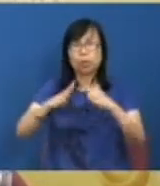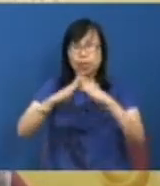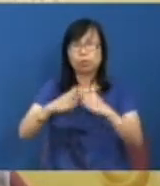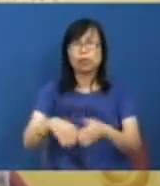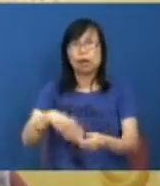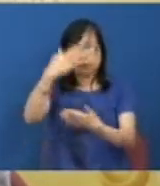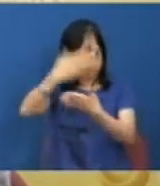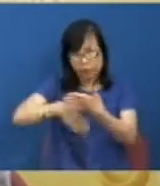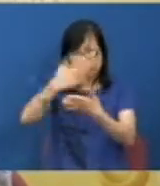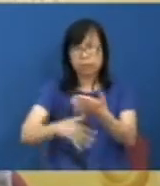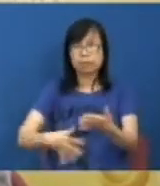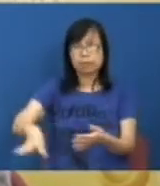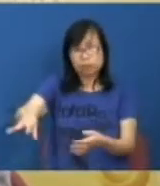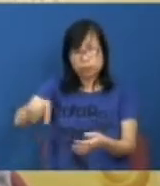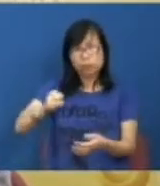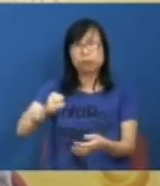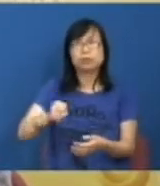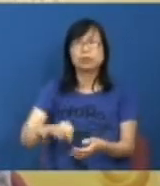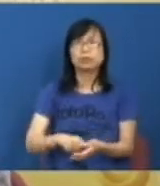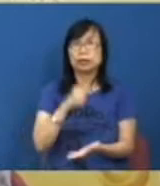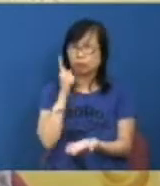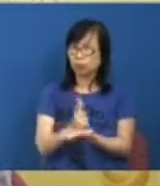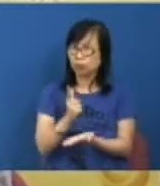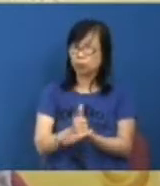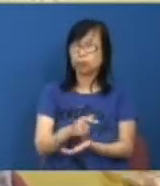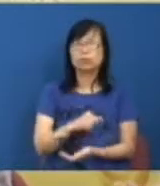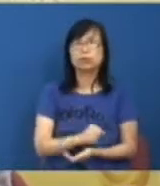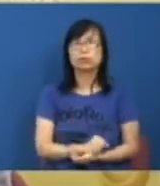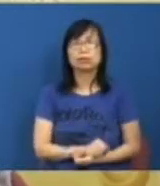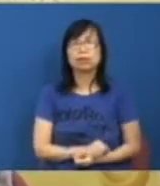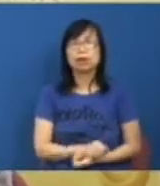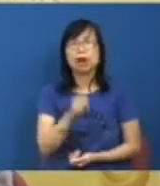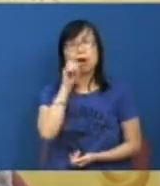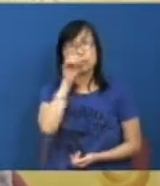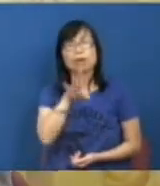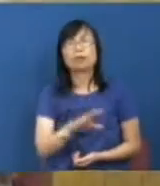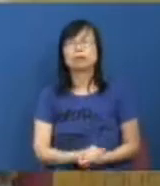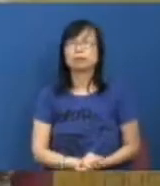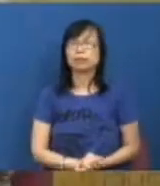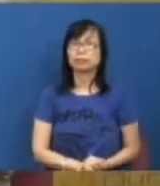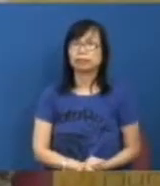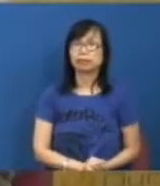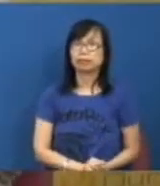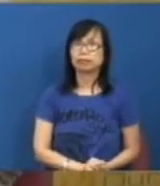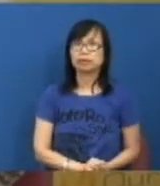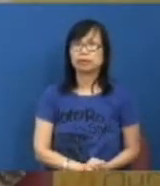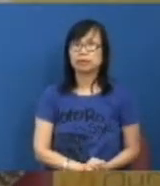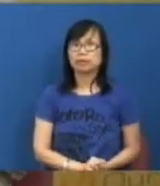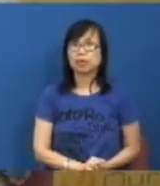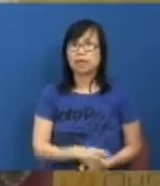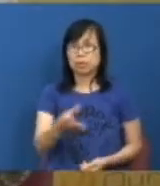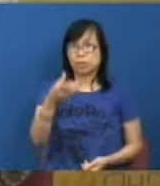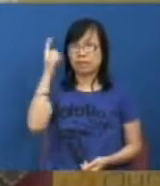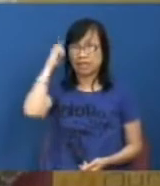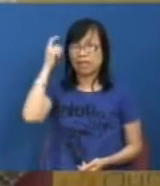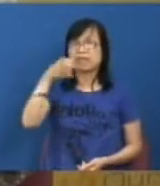少用，已經係一個好重要嘅一個，即係已經係可以好 significant 啦。 冇錯，我同意啦。即係話我哋無論識飲識